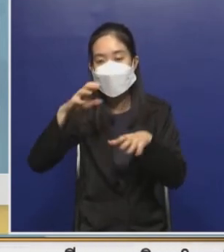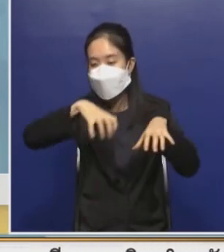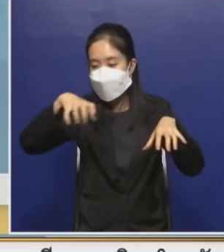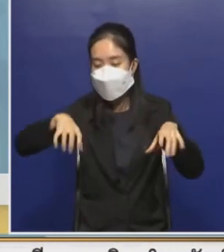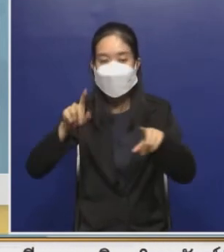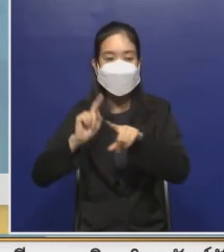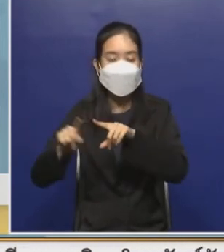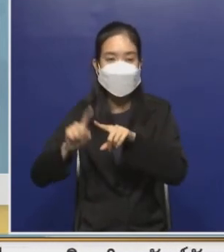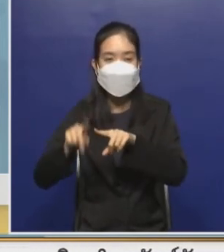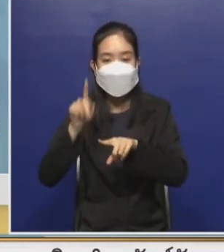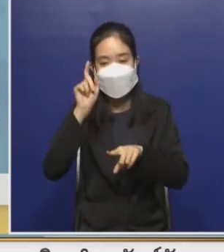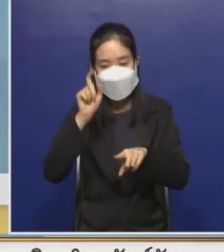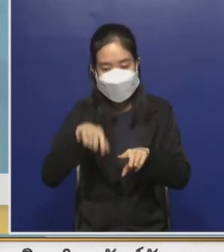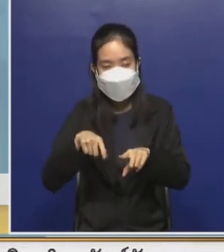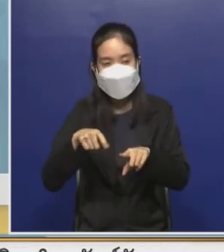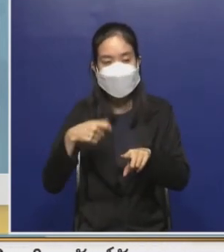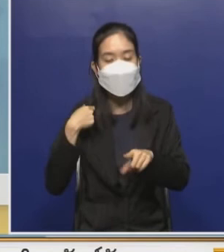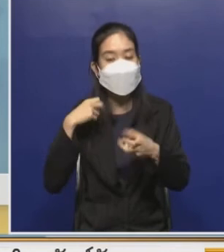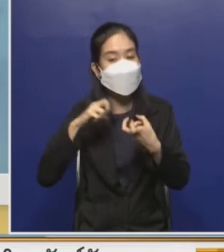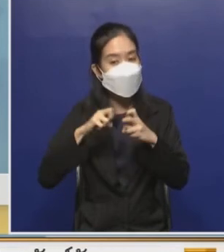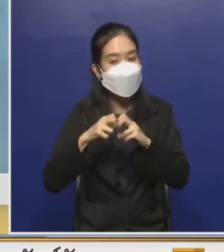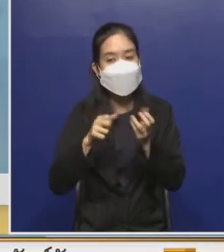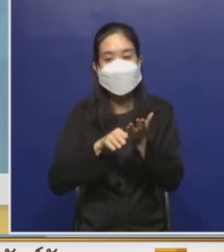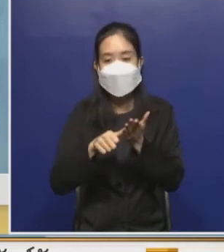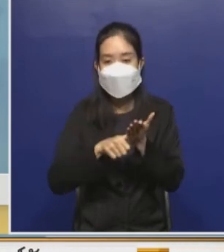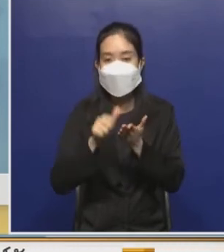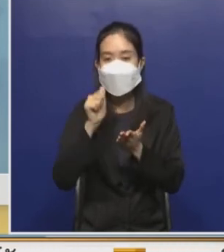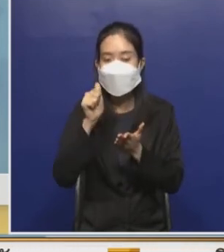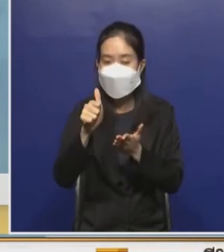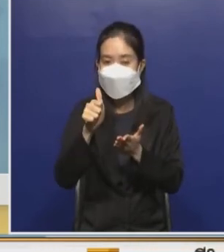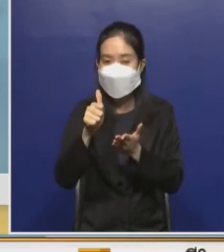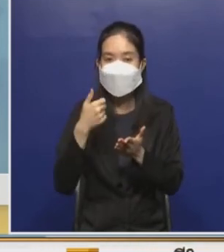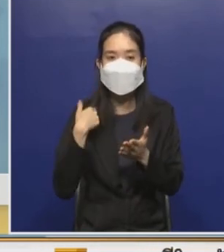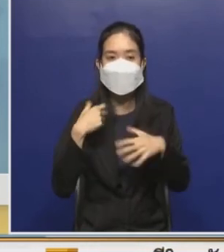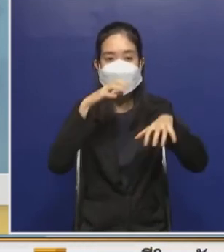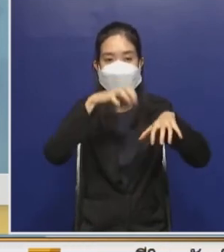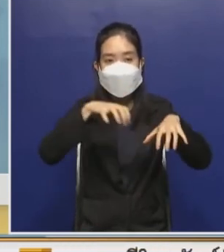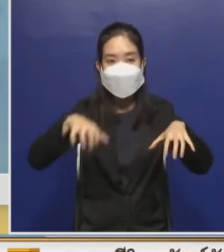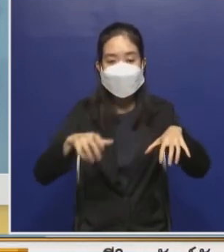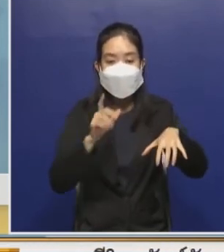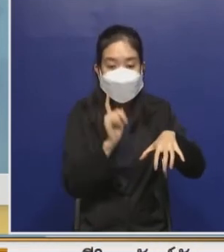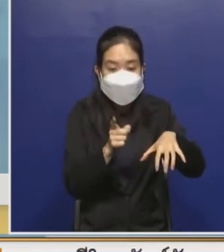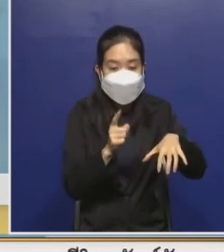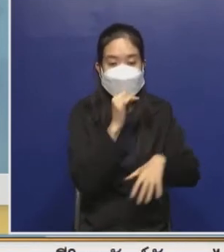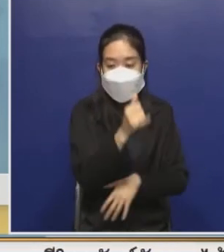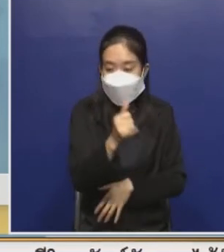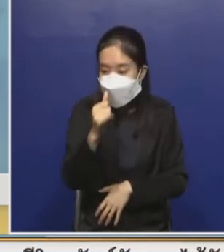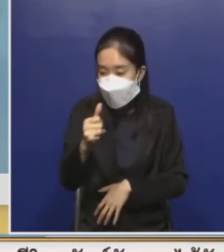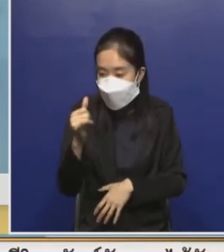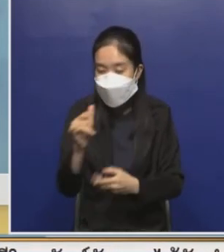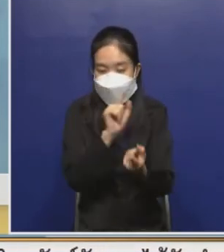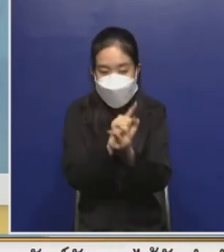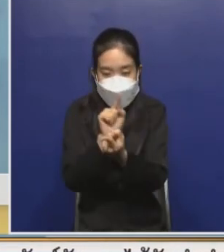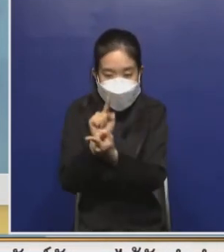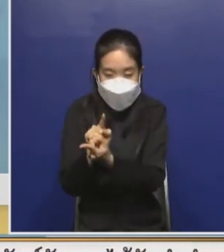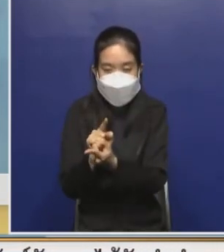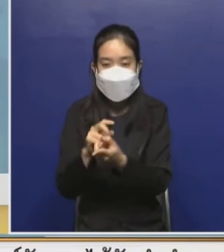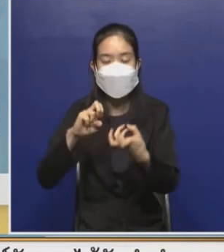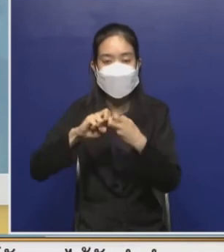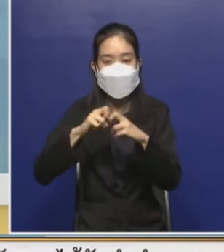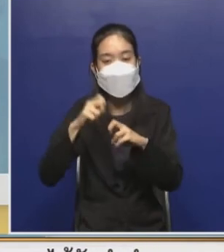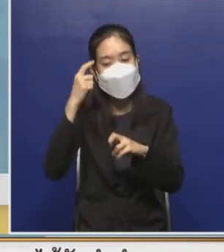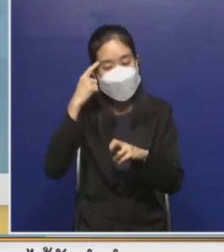ก้ปัหาสำคญในปัจุว 3 ข้อดงกลาวนี้ในพื้นที่จิของประชาชนให้ได้และใช้เป็กรอบ